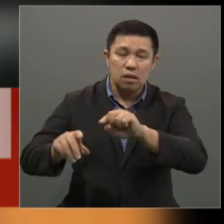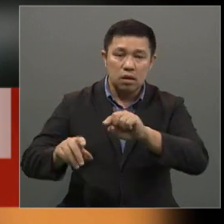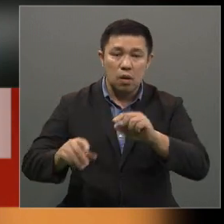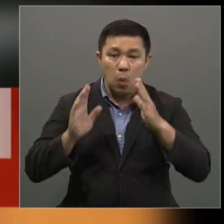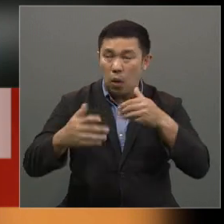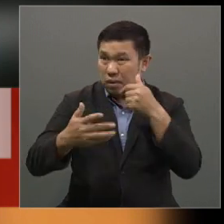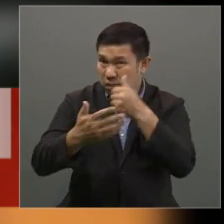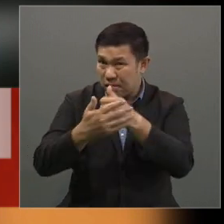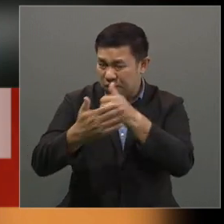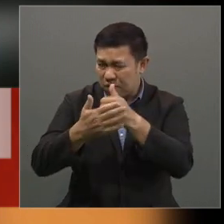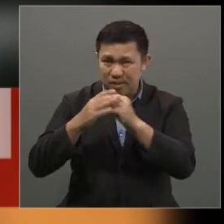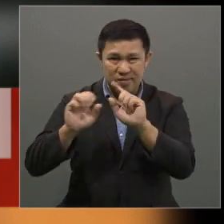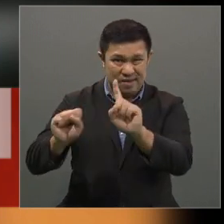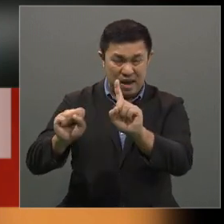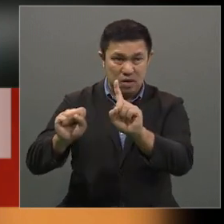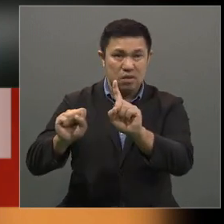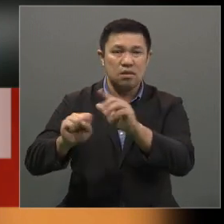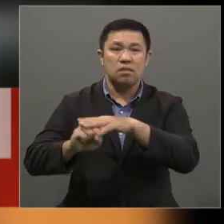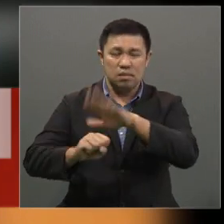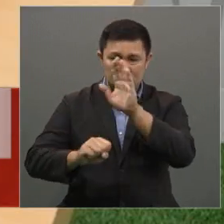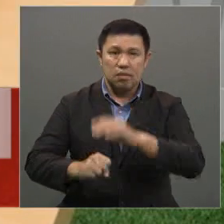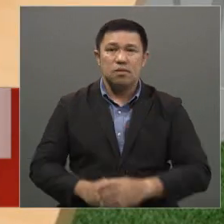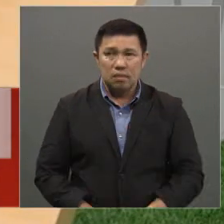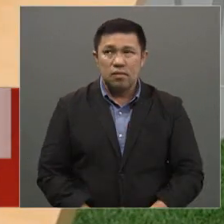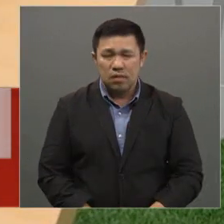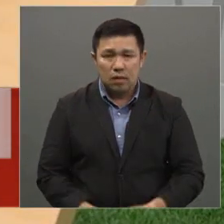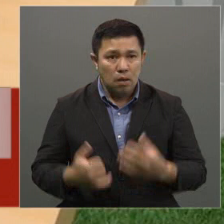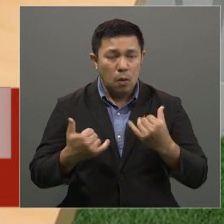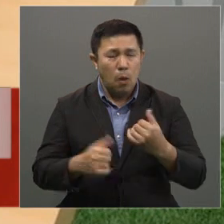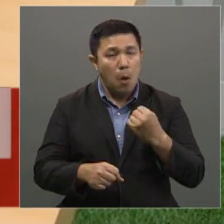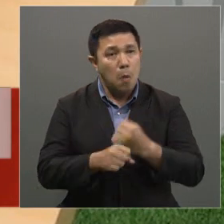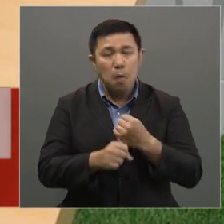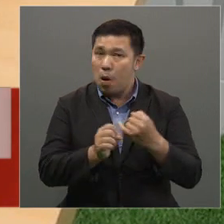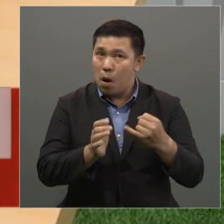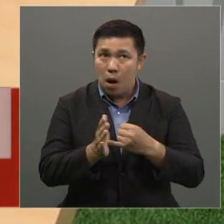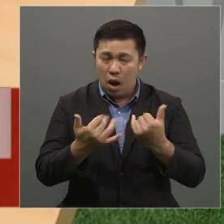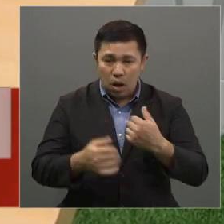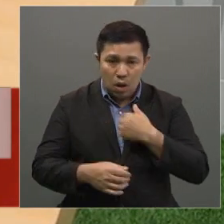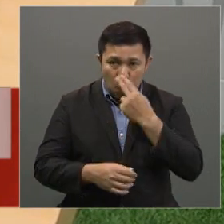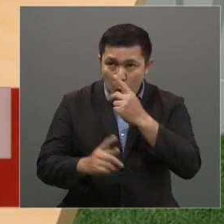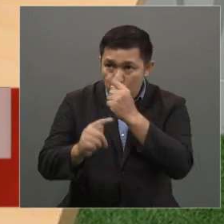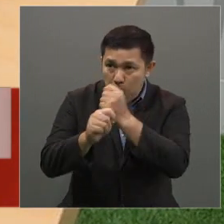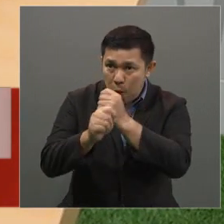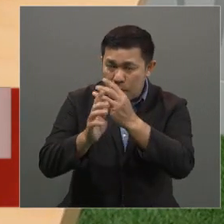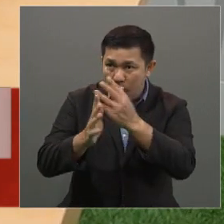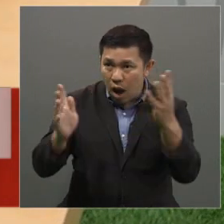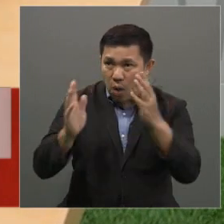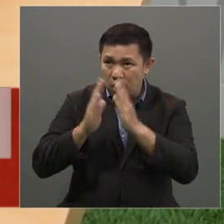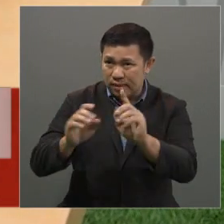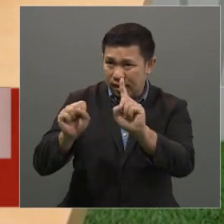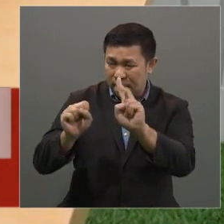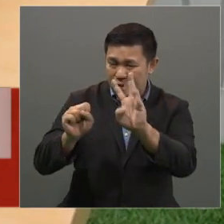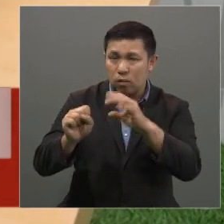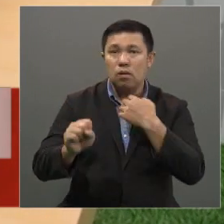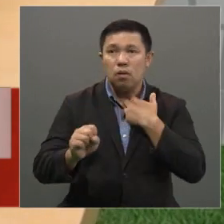ติดตามกว่าแสนคนนะคะคือสมัยนี้มันอาจจะทำอะไรได้หลายอย่างนะแต ่ พอเห็นคนติดตามกันเยอะเนี่ยแหมหลายๆค